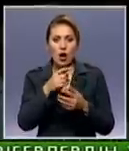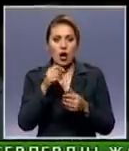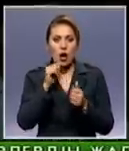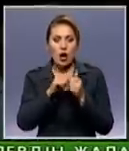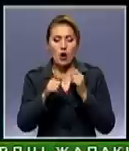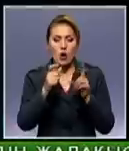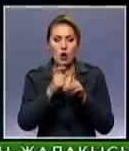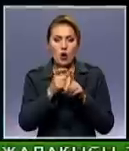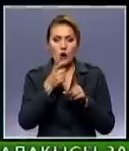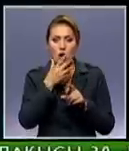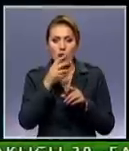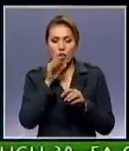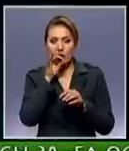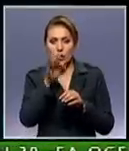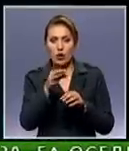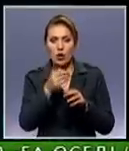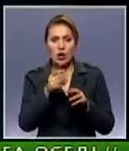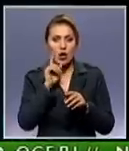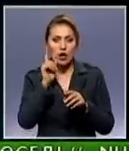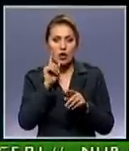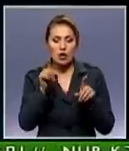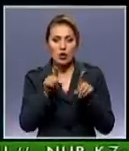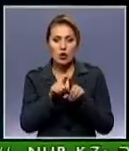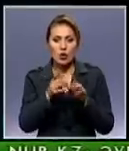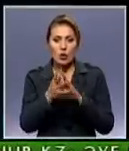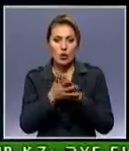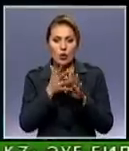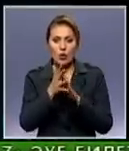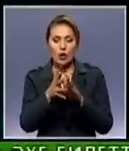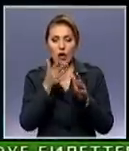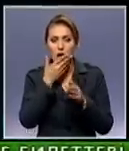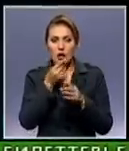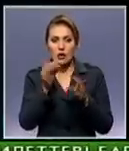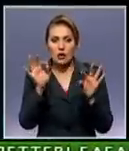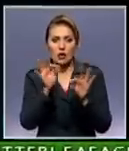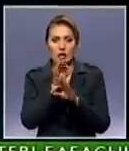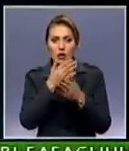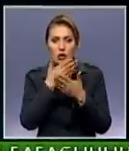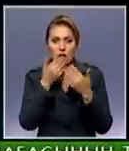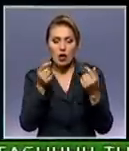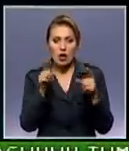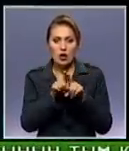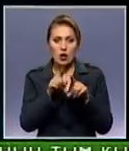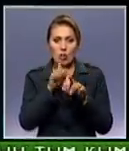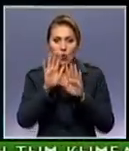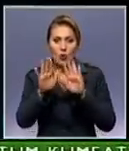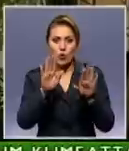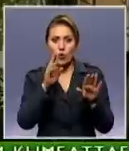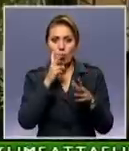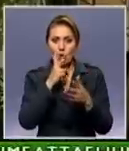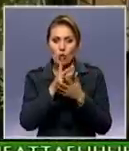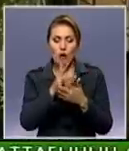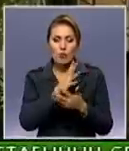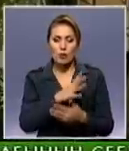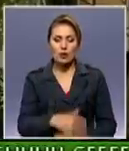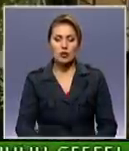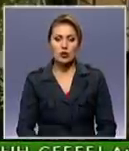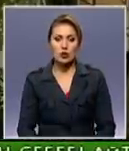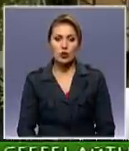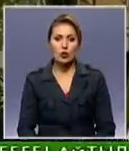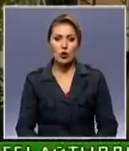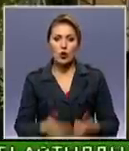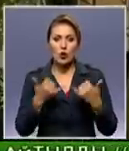сөз, әдемі шумақ, қазіргі жастардың аузынан түспей жүретін әнұранға айналғанында бүгінгі қойылым көріністері байқатты. Бүгінгі